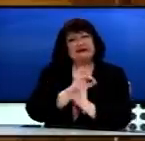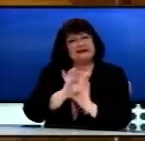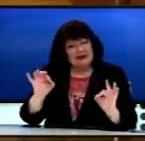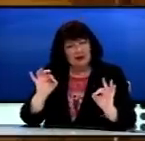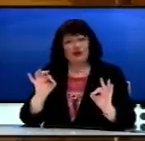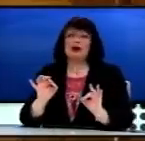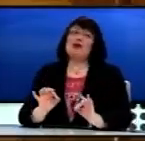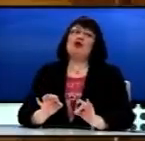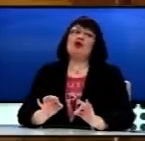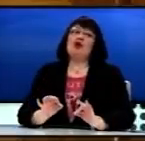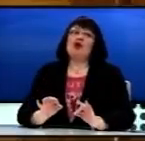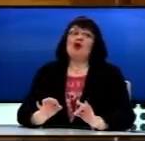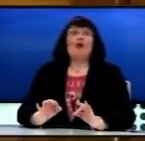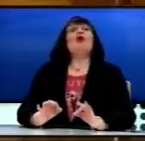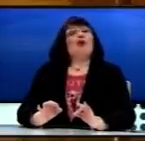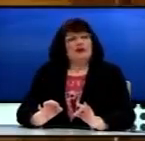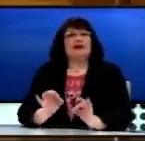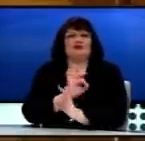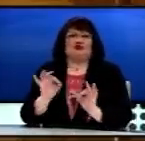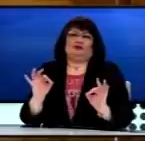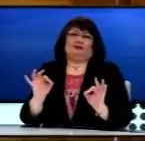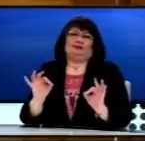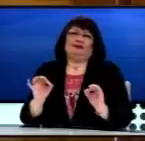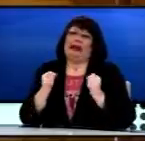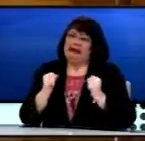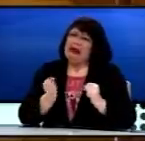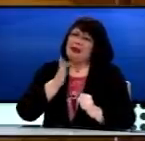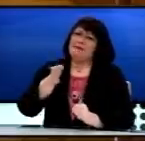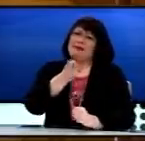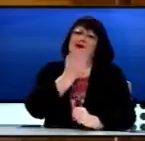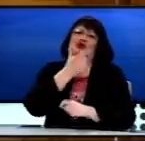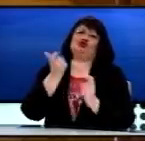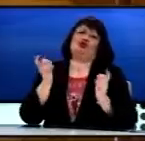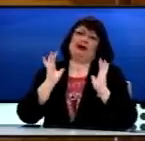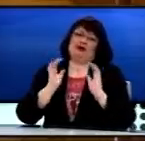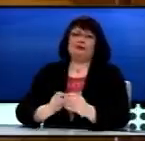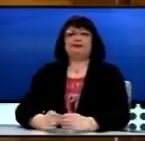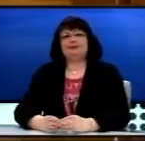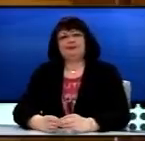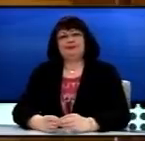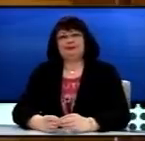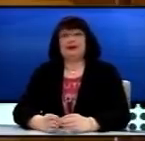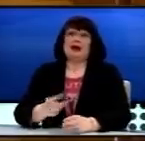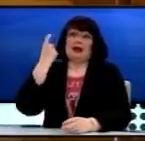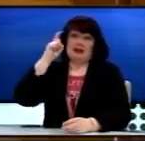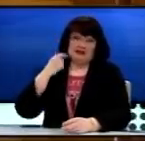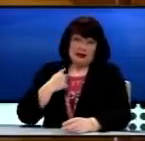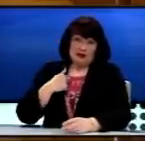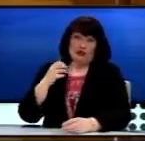σίγουροι ότι δεν θα έρθουν ασυμπτωματικοί στο σχολείο, για να μπορέσουν, χωρίς να το γνωρίζουν, να διασπείρουν τον